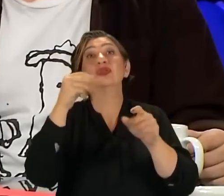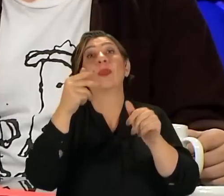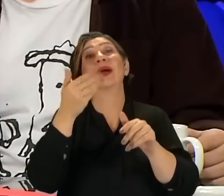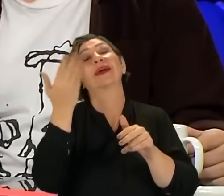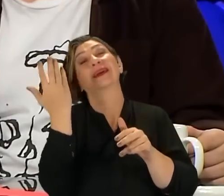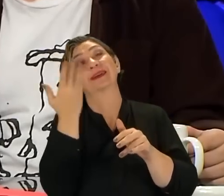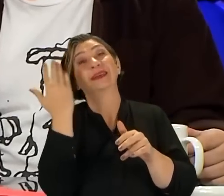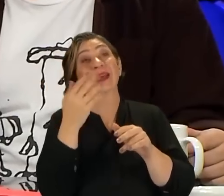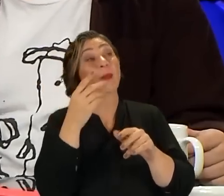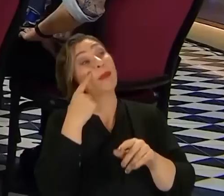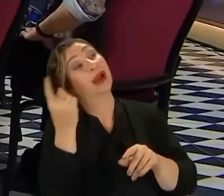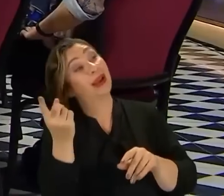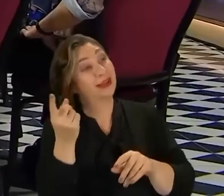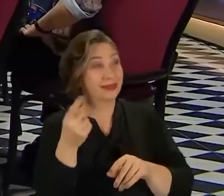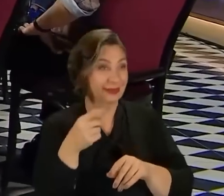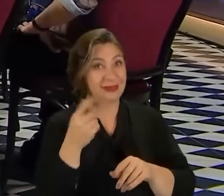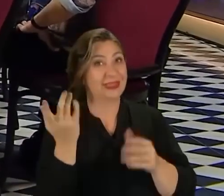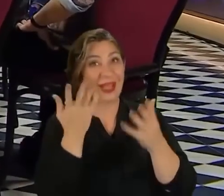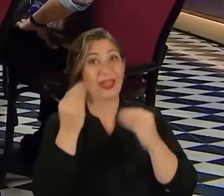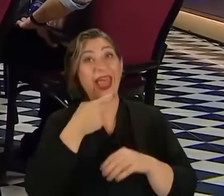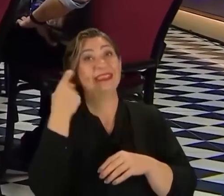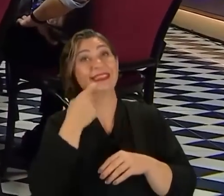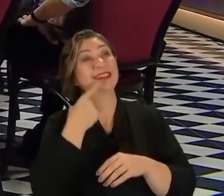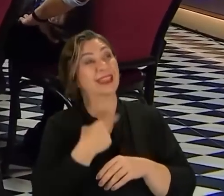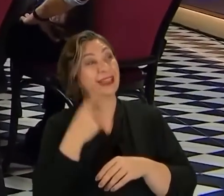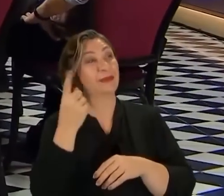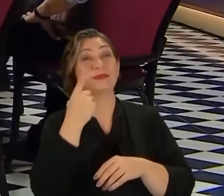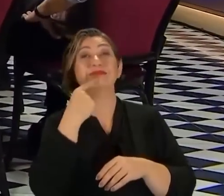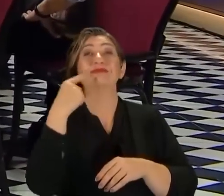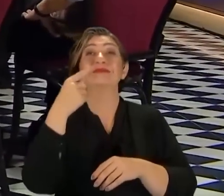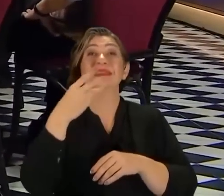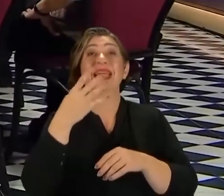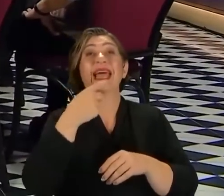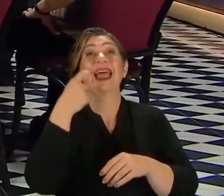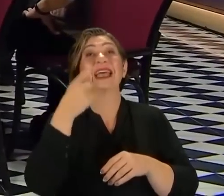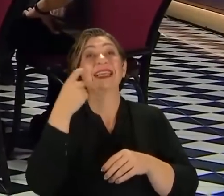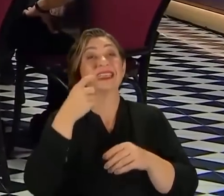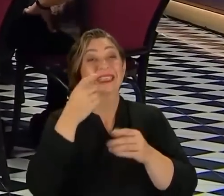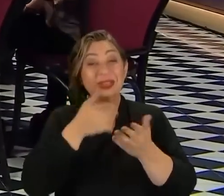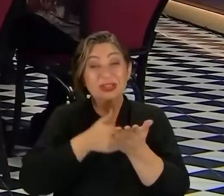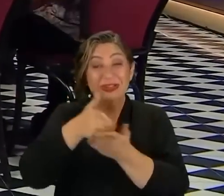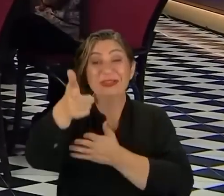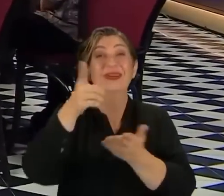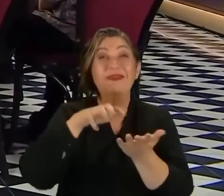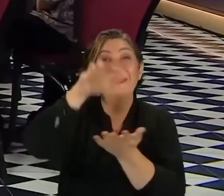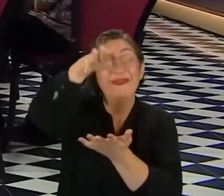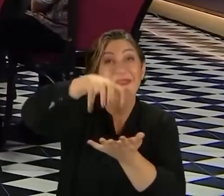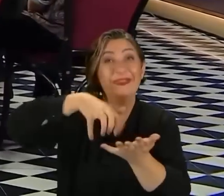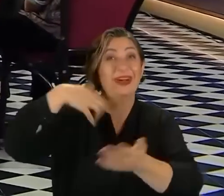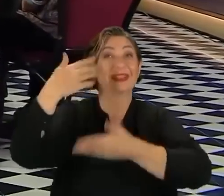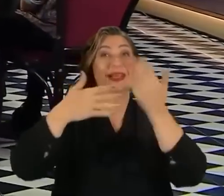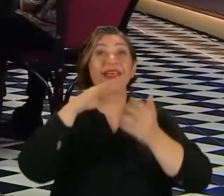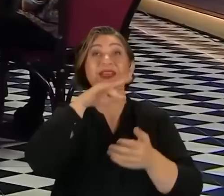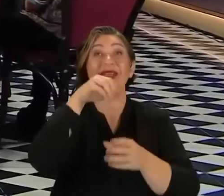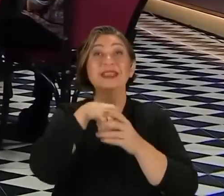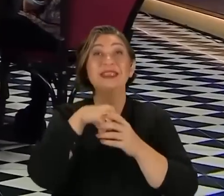teknolojiye biraz yani. Tuncer gördün mü ne hale geldik? Ha? Bir süre sonra eski şimendiferleri anlatmaya başlayacağız. Var öyle